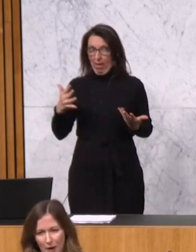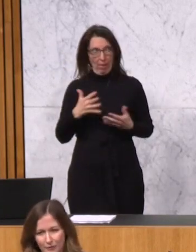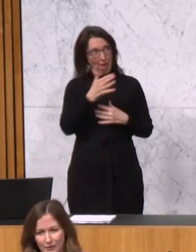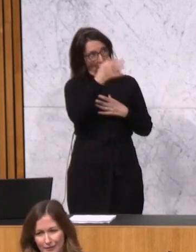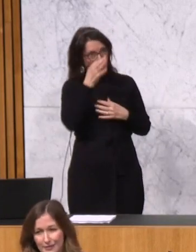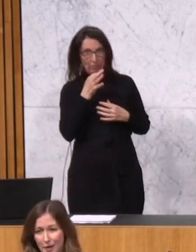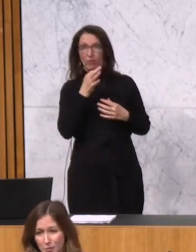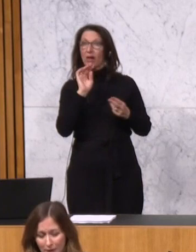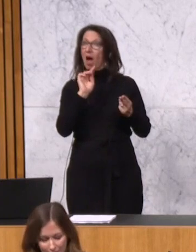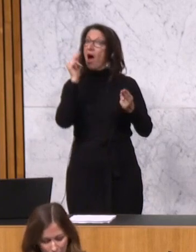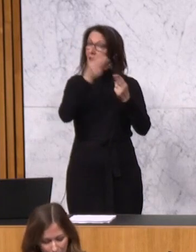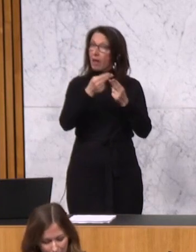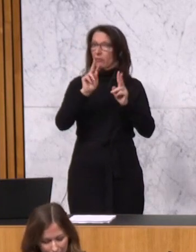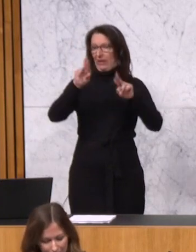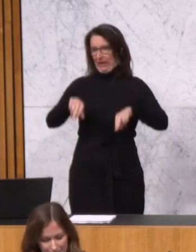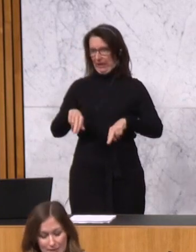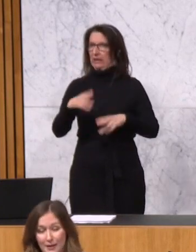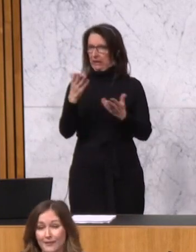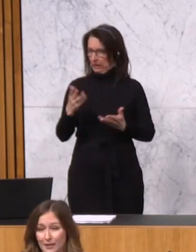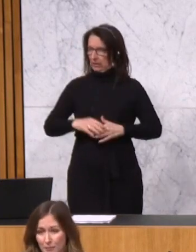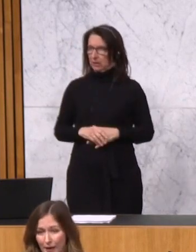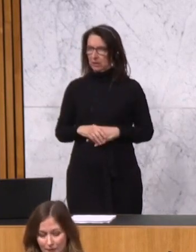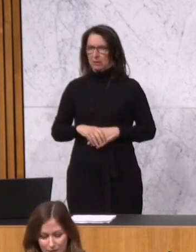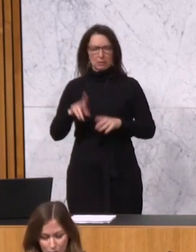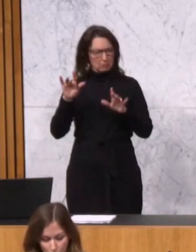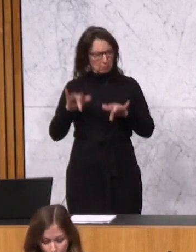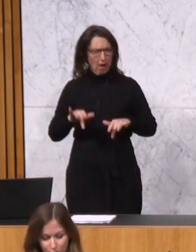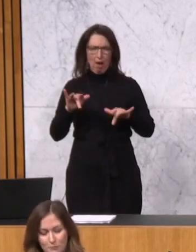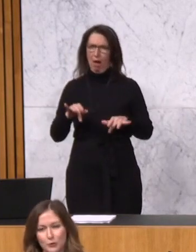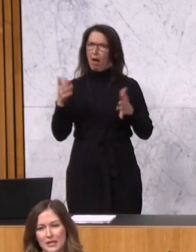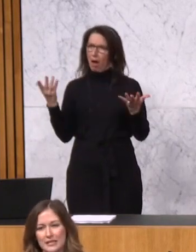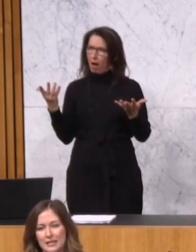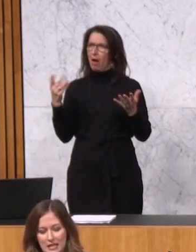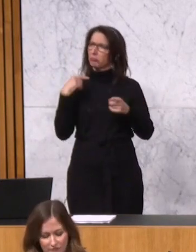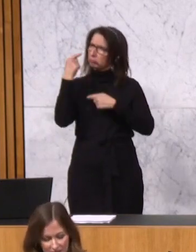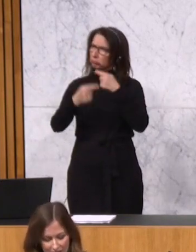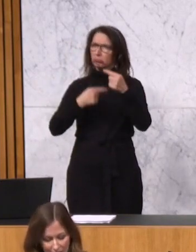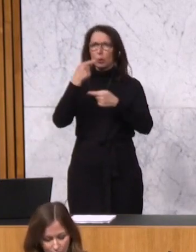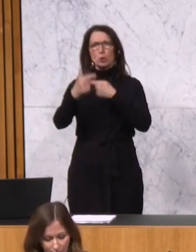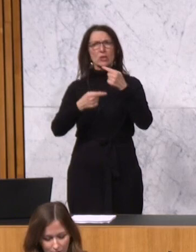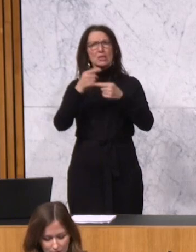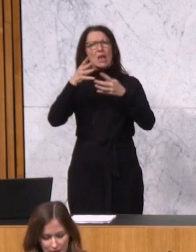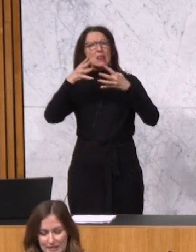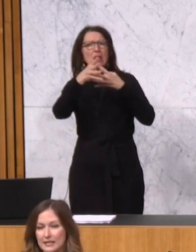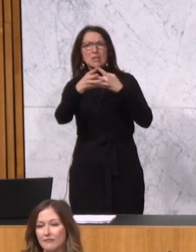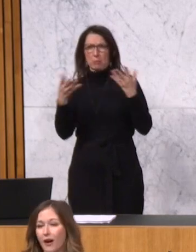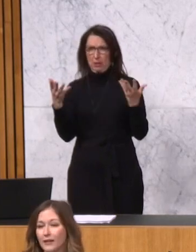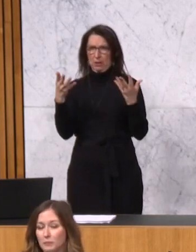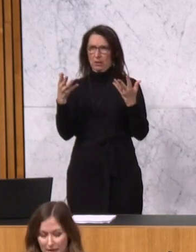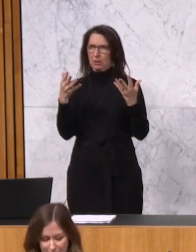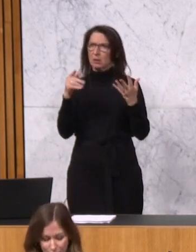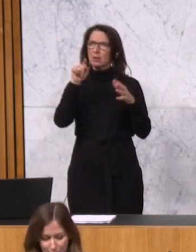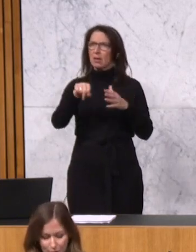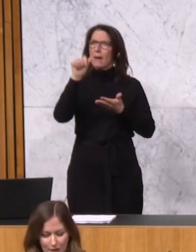richtig beantwortet, die Sie ansprechen, Herr Abgeordneter. Es gibt einen transparenten und offenen Prozess, wie Zahlungen aus der gesetzlich